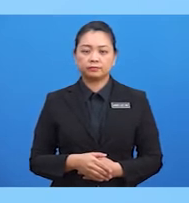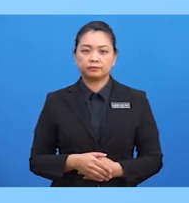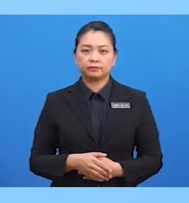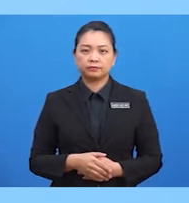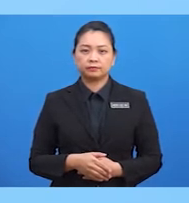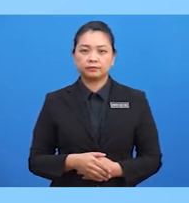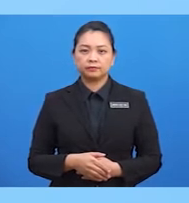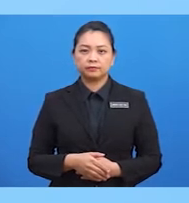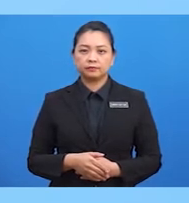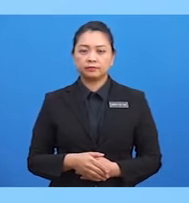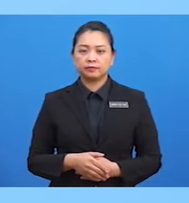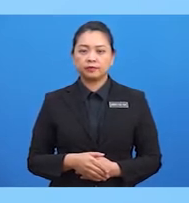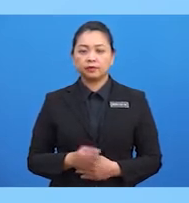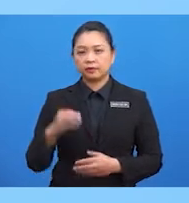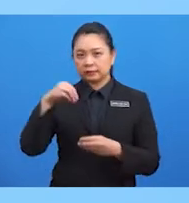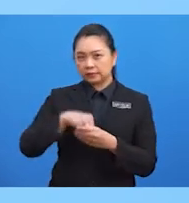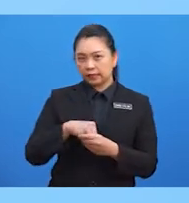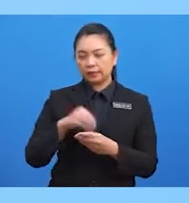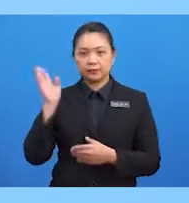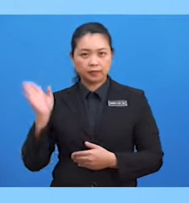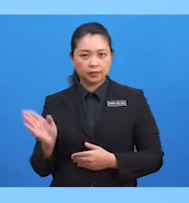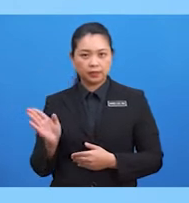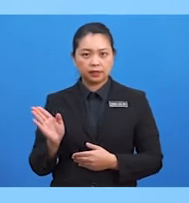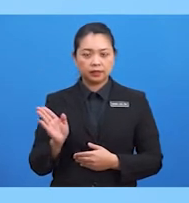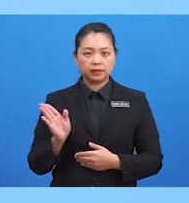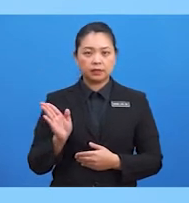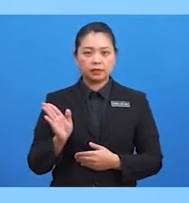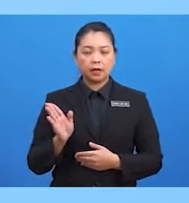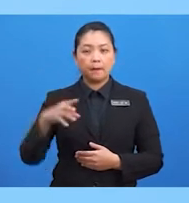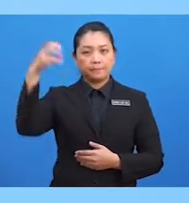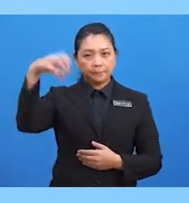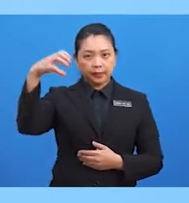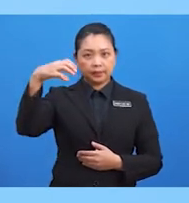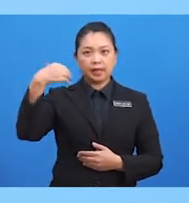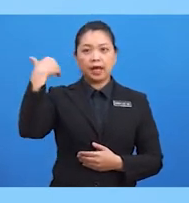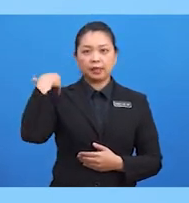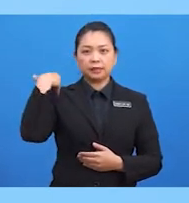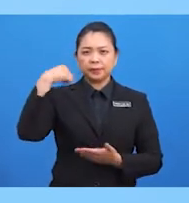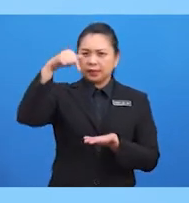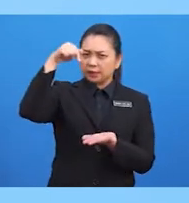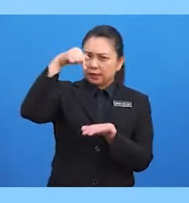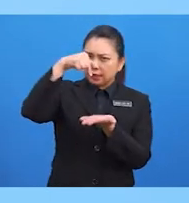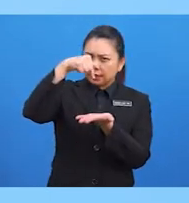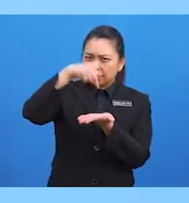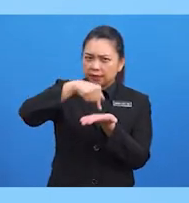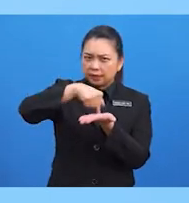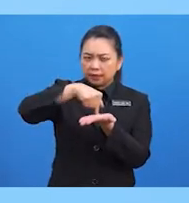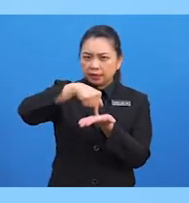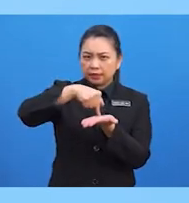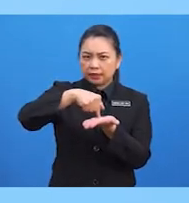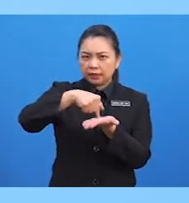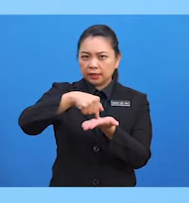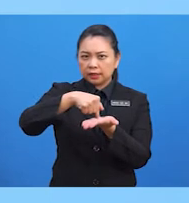1630. Mengikut hukum Kepler, matahari berada pada titik fokus sepunya